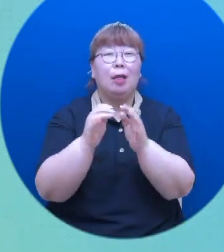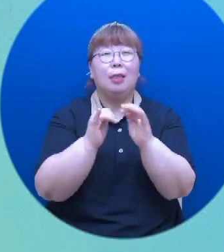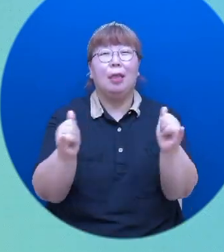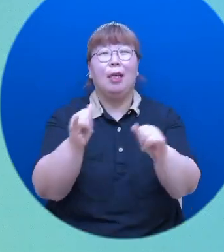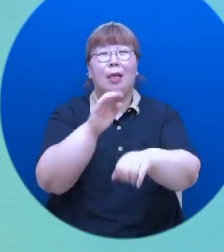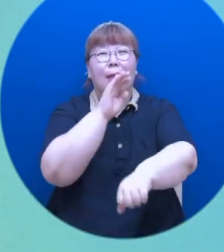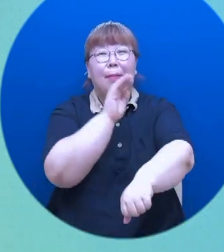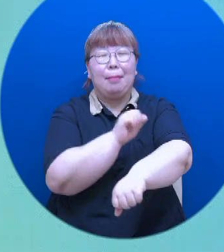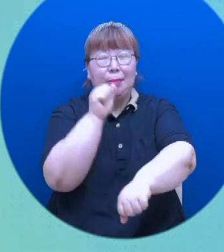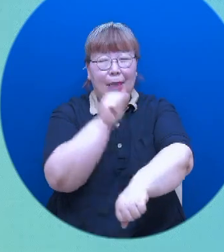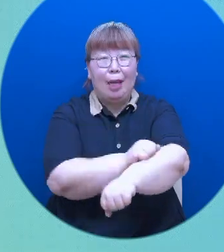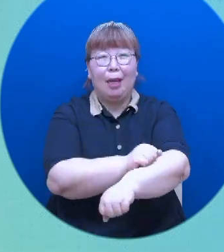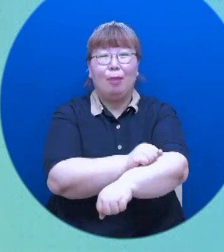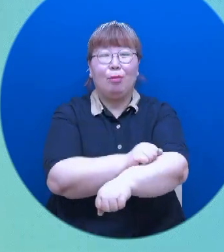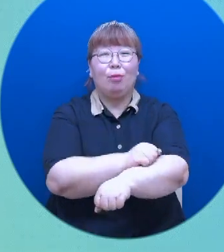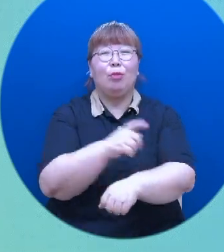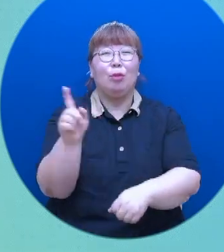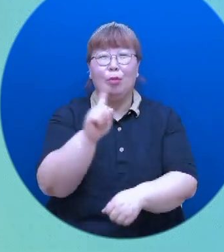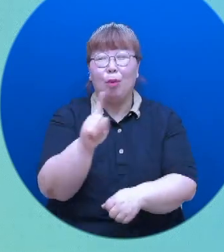부동산 투자 잘 할 수 있어요.